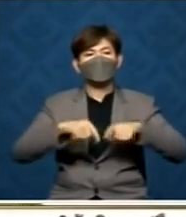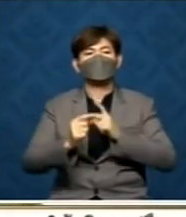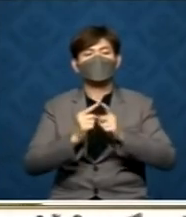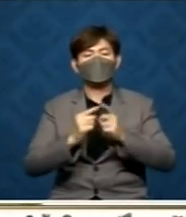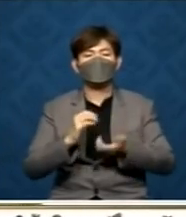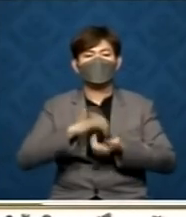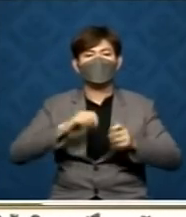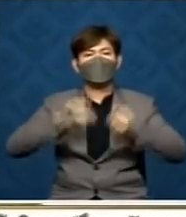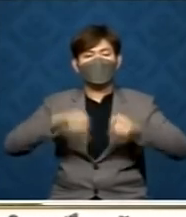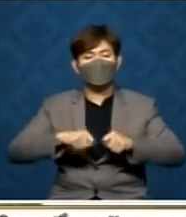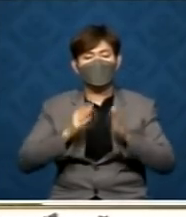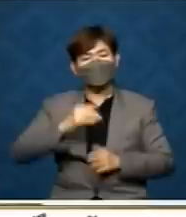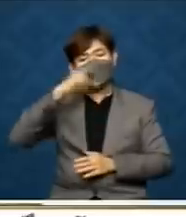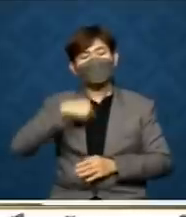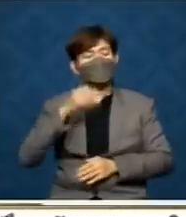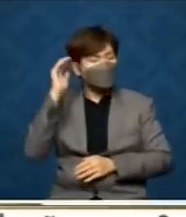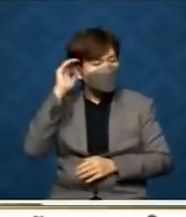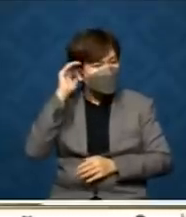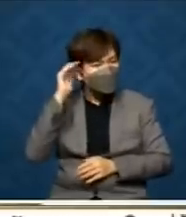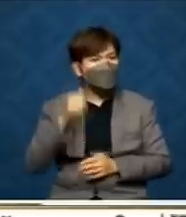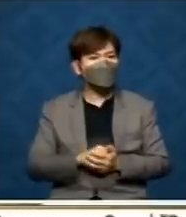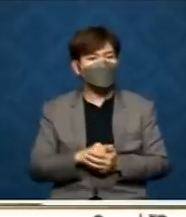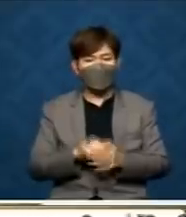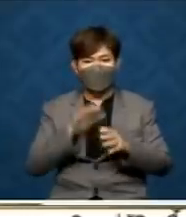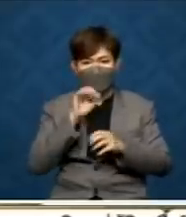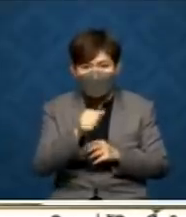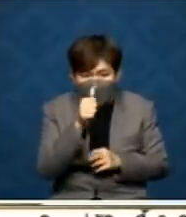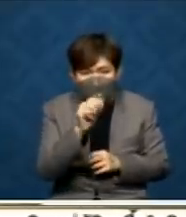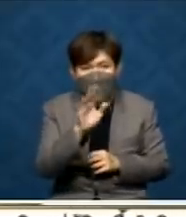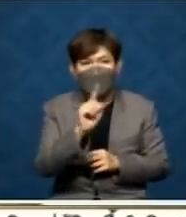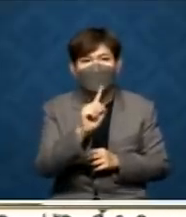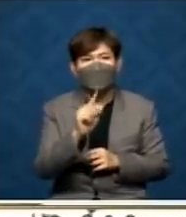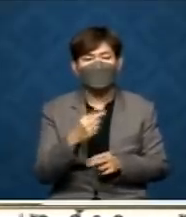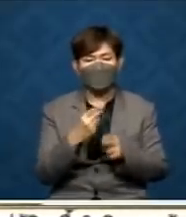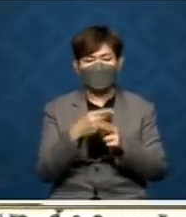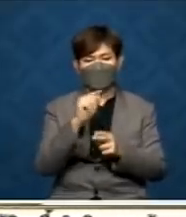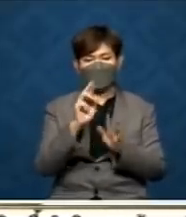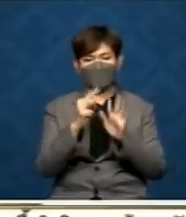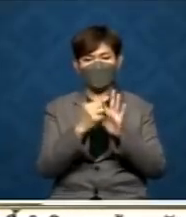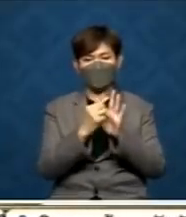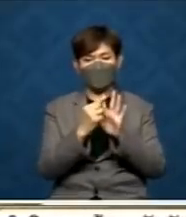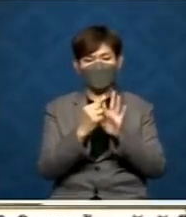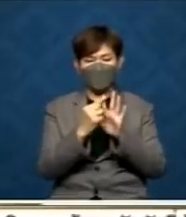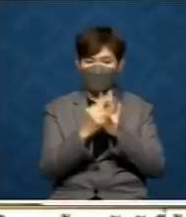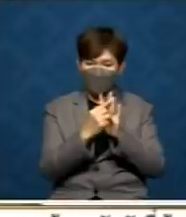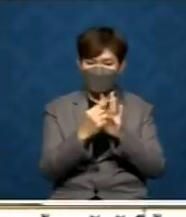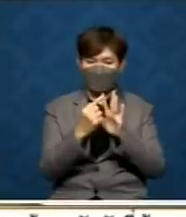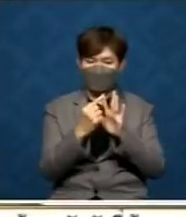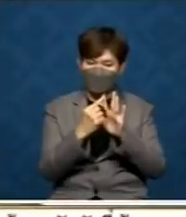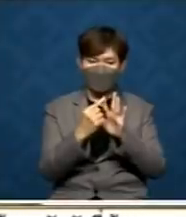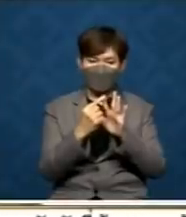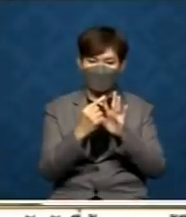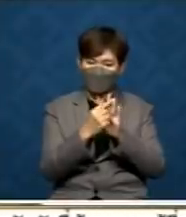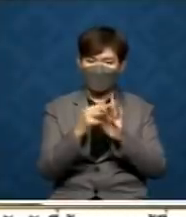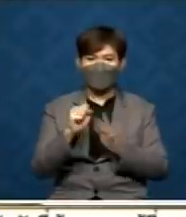เอานะที่ตัวกี้ก็อยู่ที่มาจับได้ไล่ทันประเสริฐจันทรวงศ์ทองเอาหลักฐานกลางขึ้นวัน